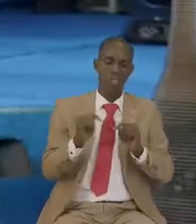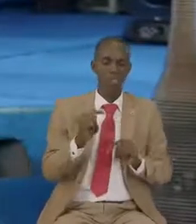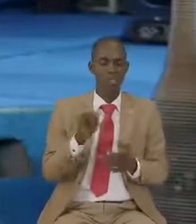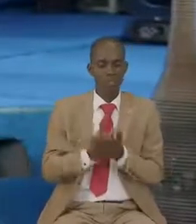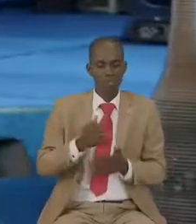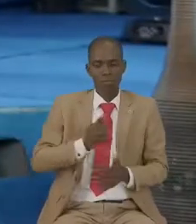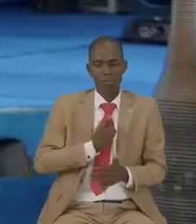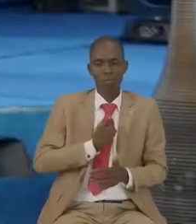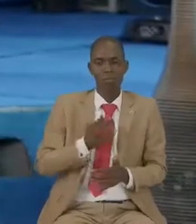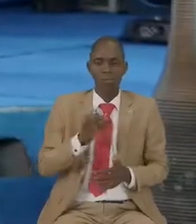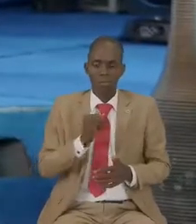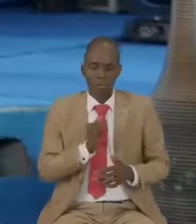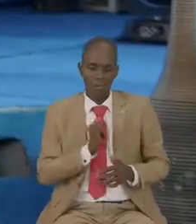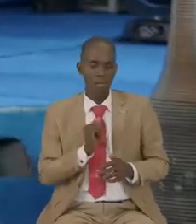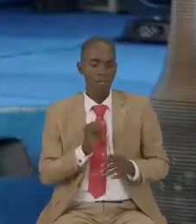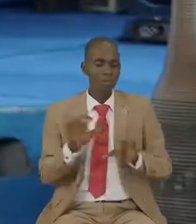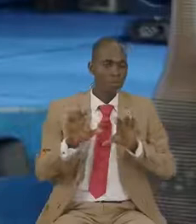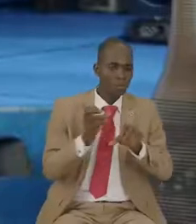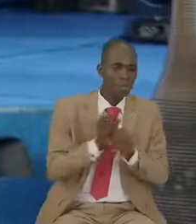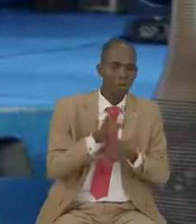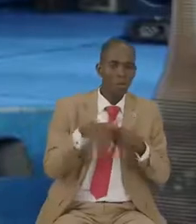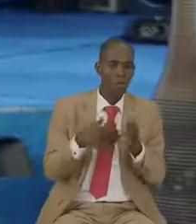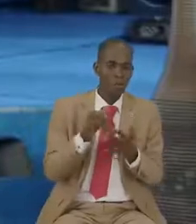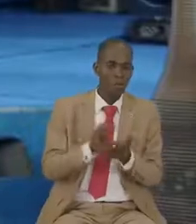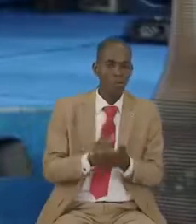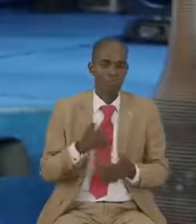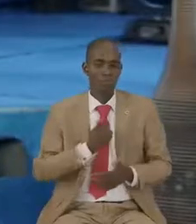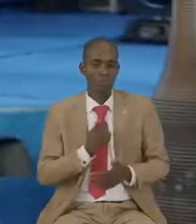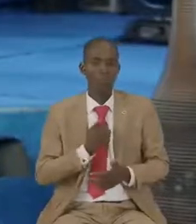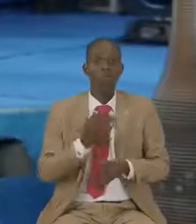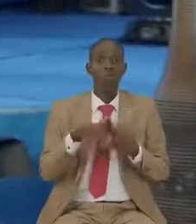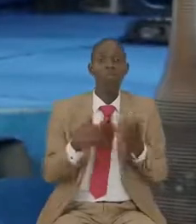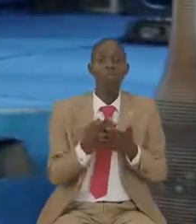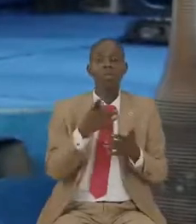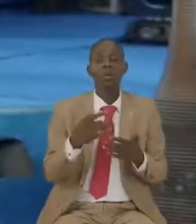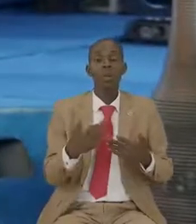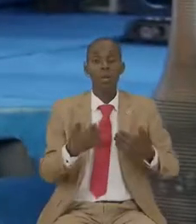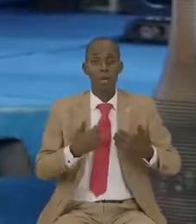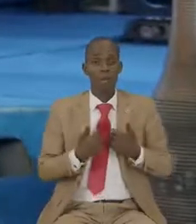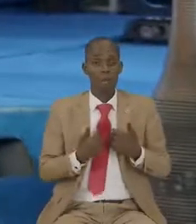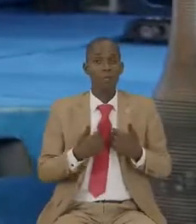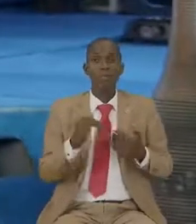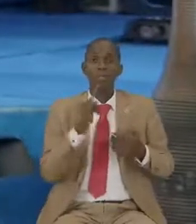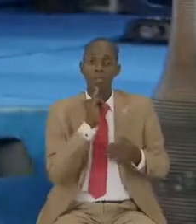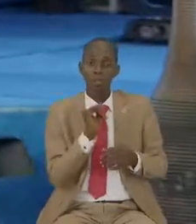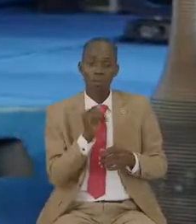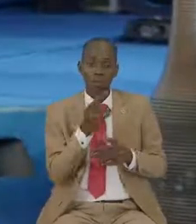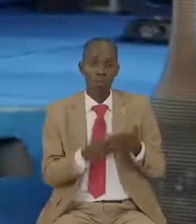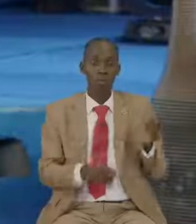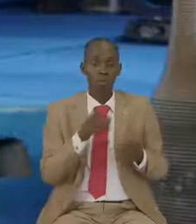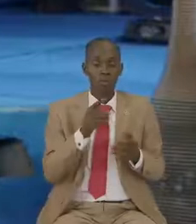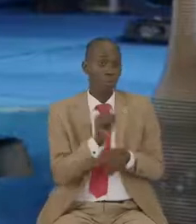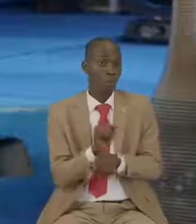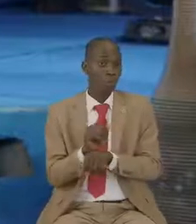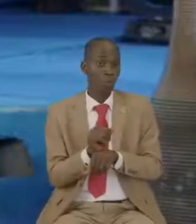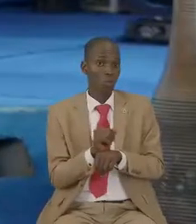cela, j'ai essayé ceci, je me suis efforcé de faire ceci. Tout ce que tu as maintenant,